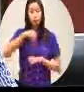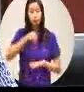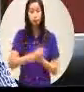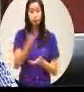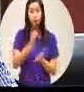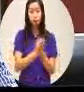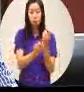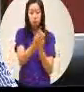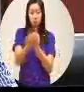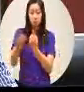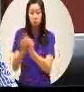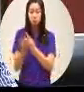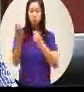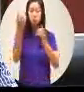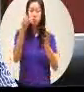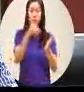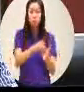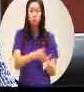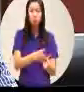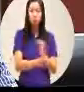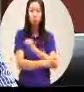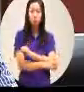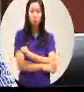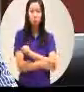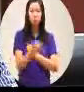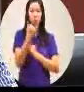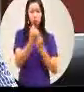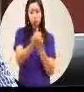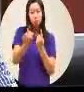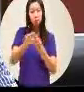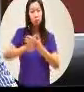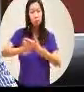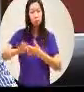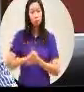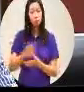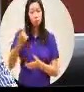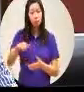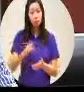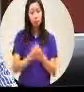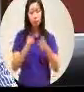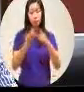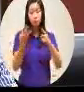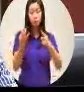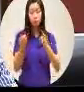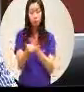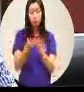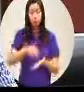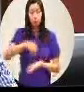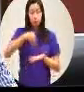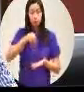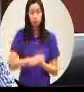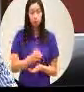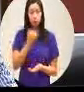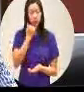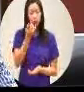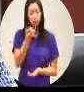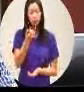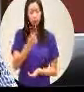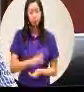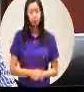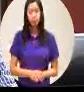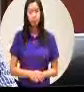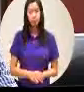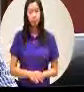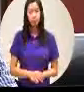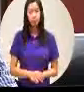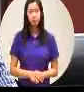到最后有可能会真的会比到其他的项，那到底这个人数就像你刚才讲可能微乎其微，那微乎